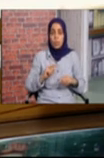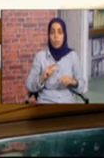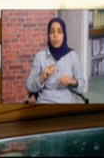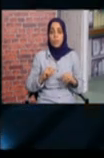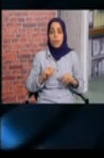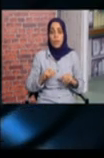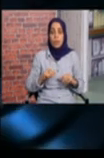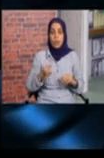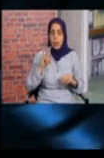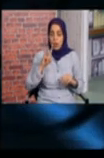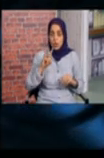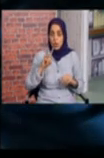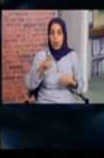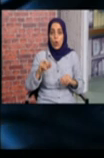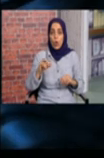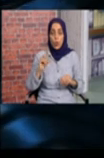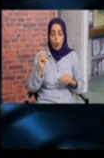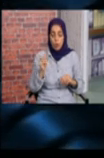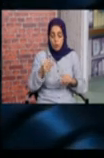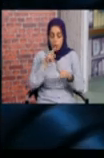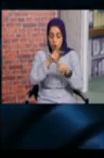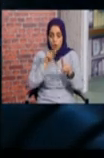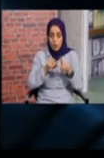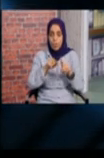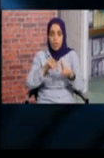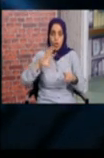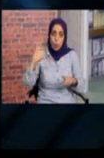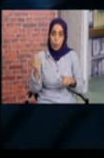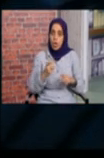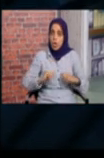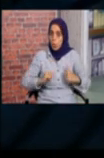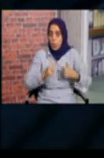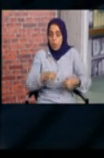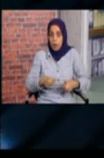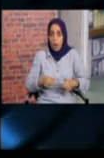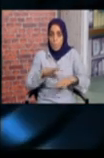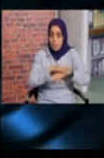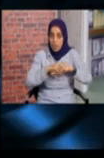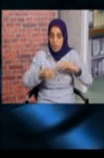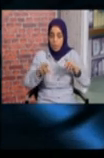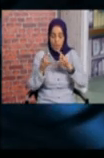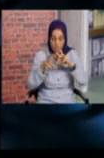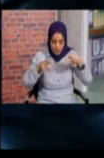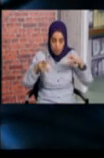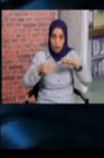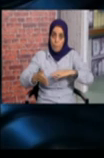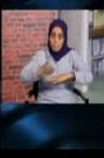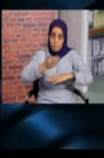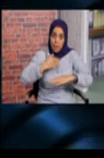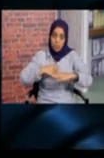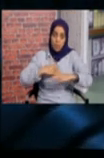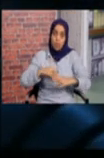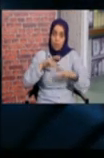بين 10 و 15% في كل قافله. فاحنا بنعمل كشف تاني بعد القافله